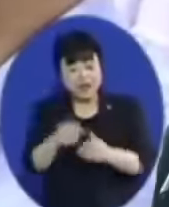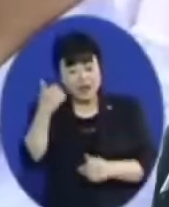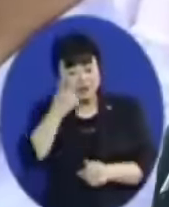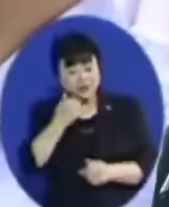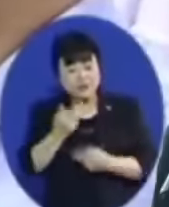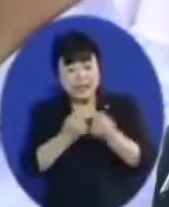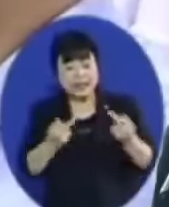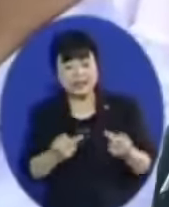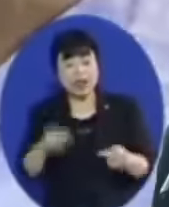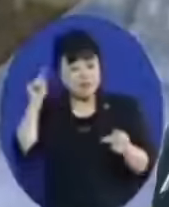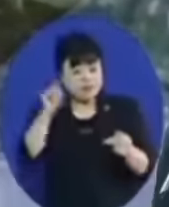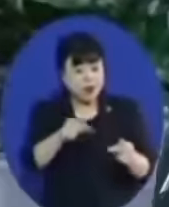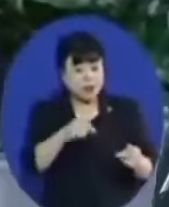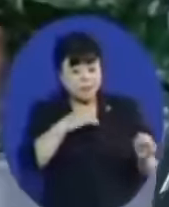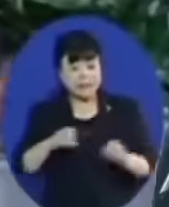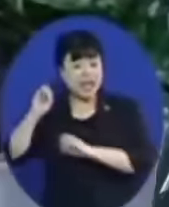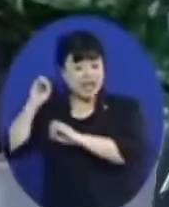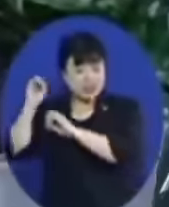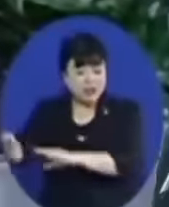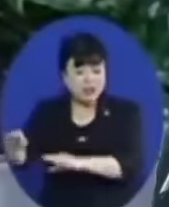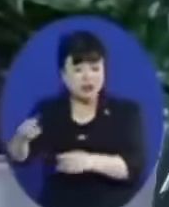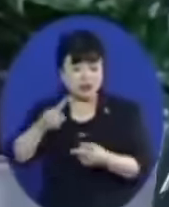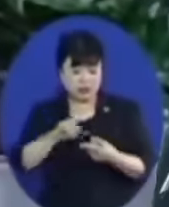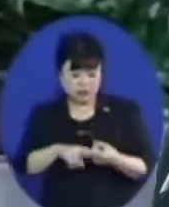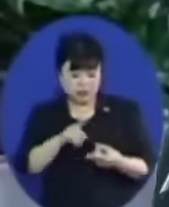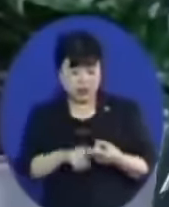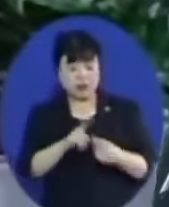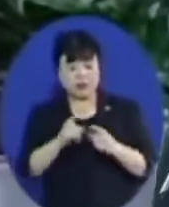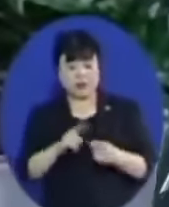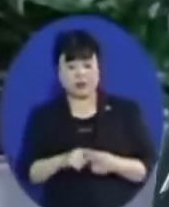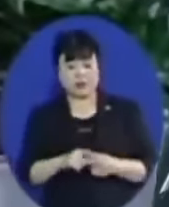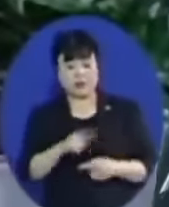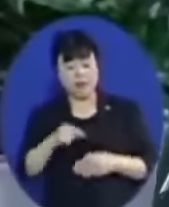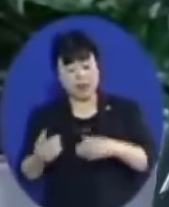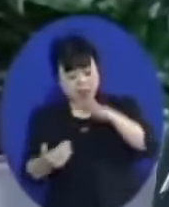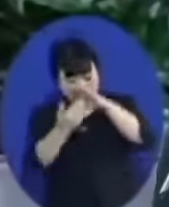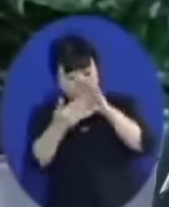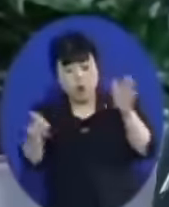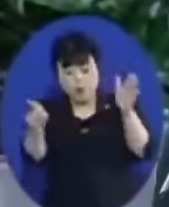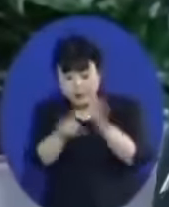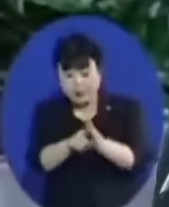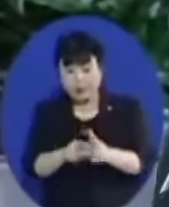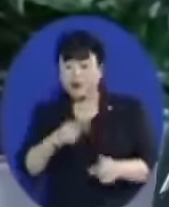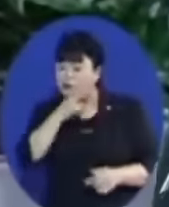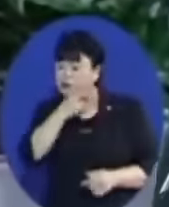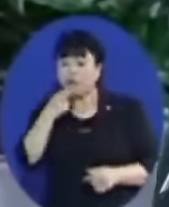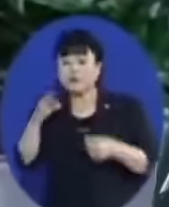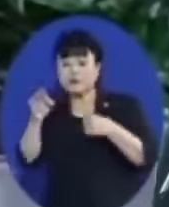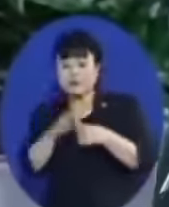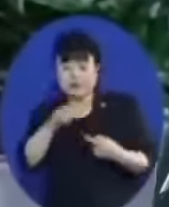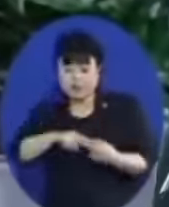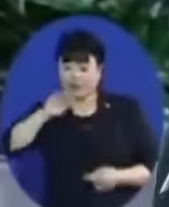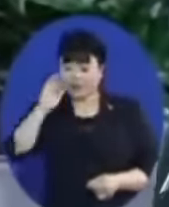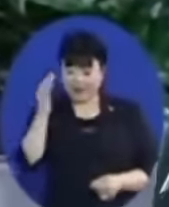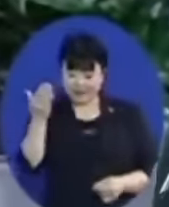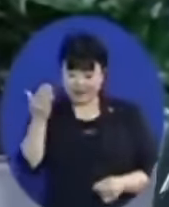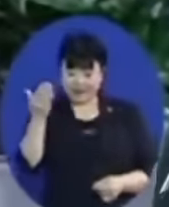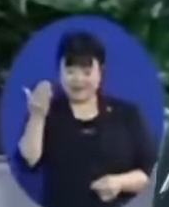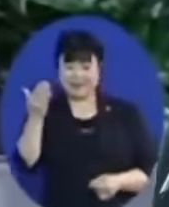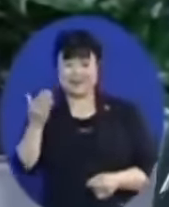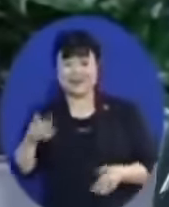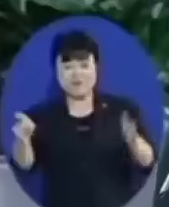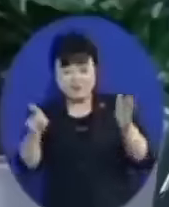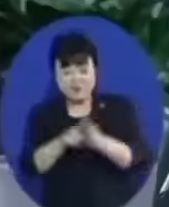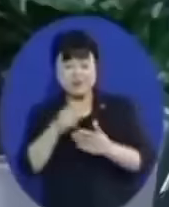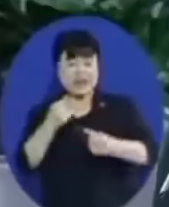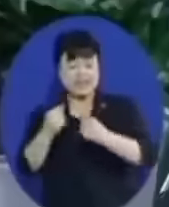이 산들을 명하여 저 바다에 던지라고 그 말한 것이 마음에 이룰 줄 믿고 의심하지 아니하면 그대로 되리라.